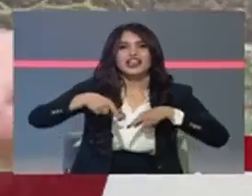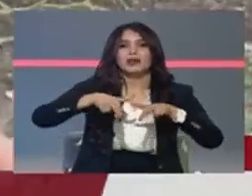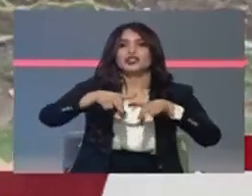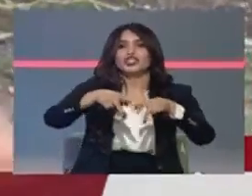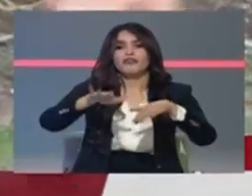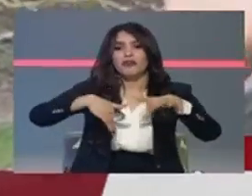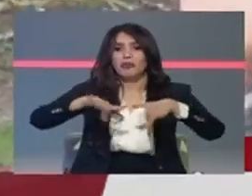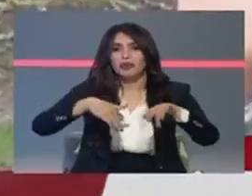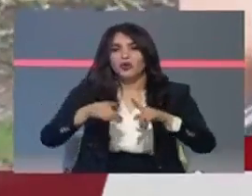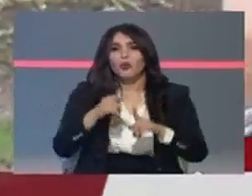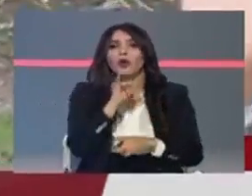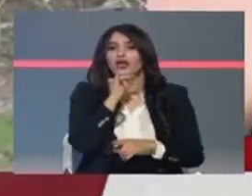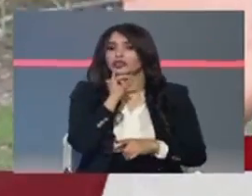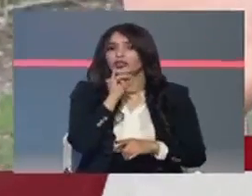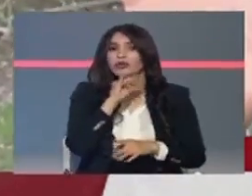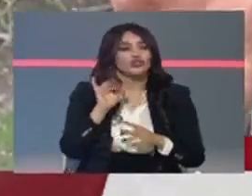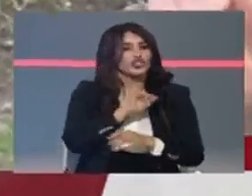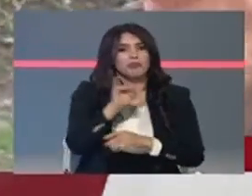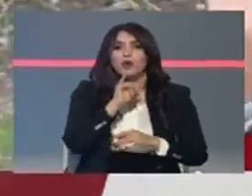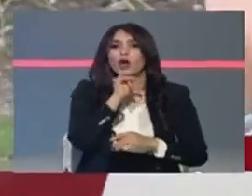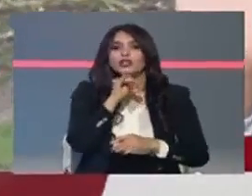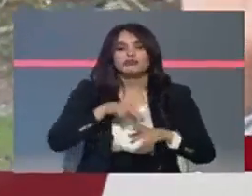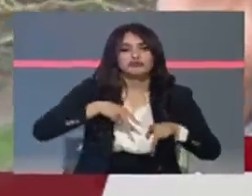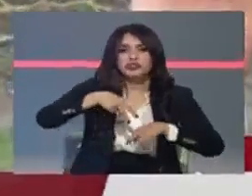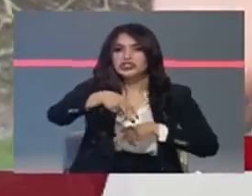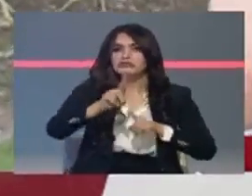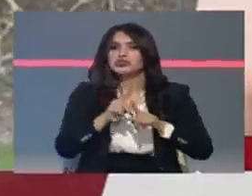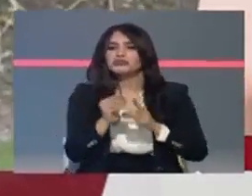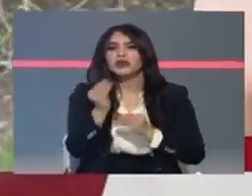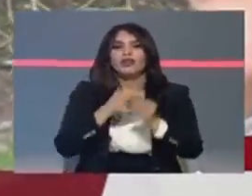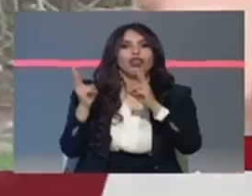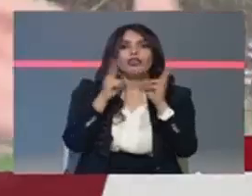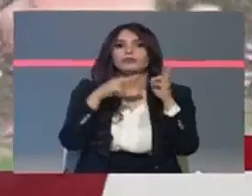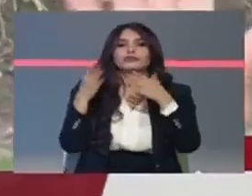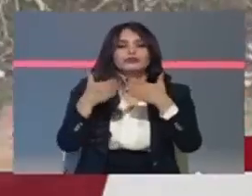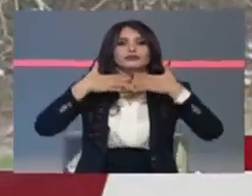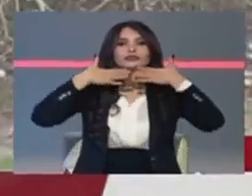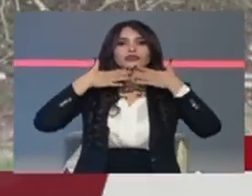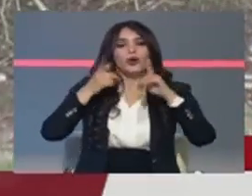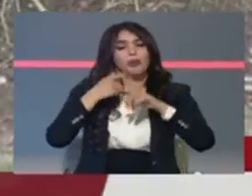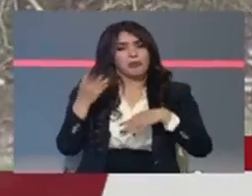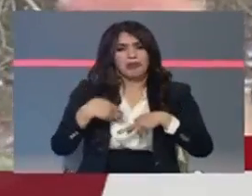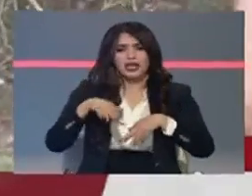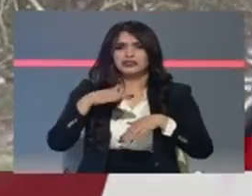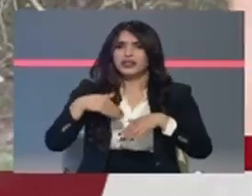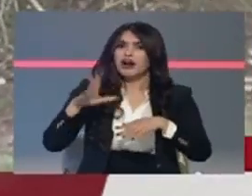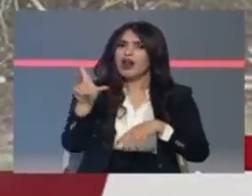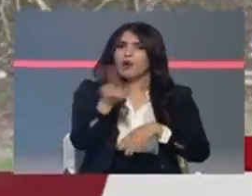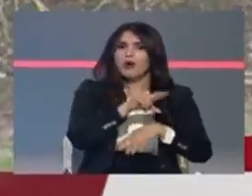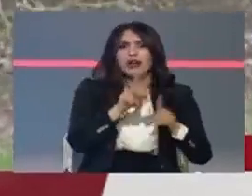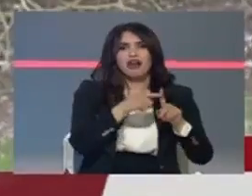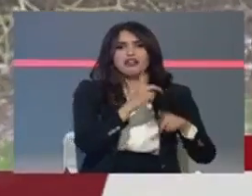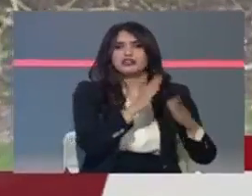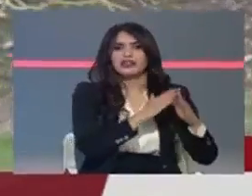الكياس وحدي، لا من معايا كان ناول هواء الطلق، ومن بعد نروح الدار نشد بلايستي والرضا